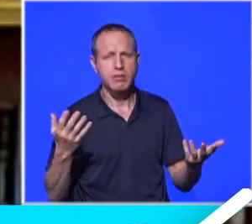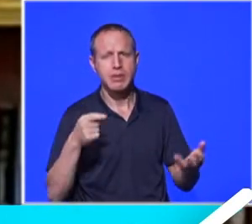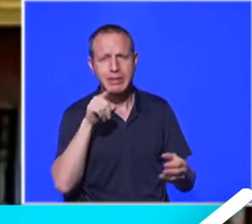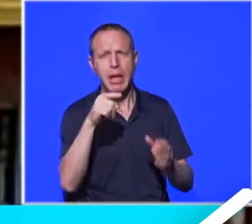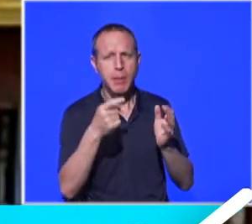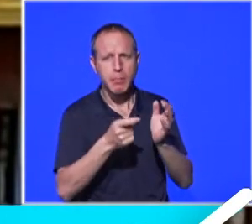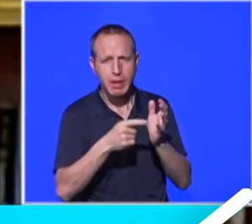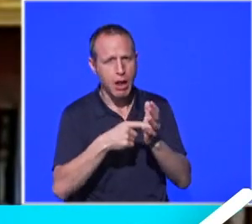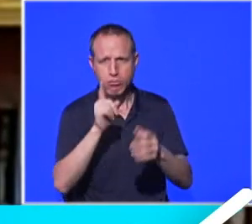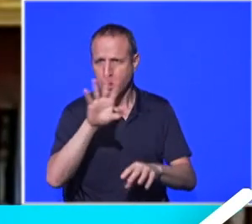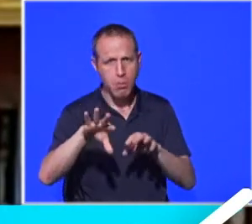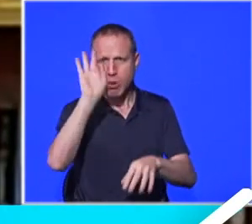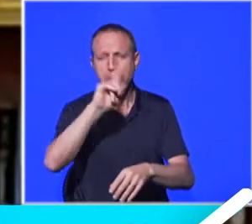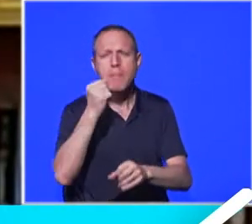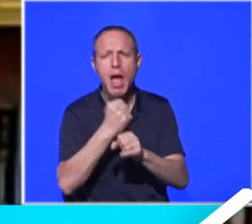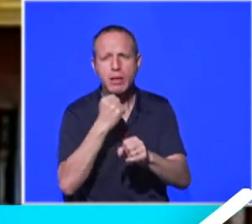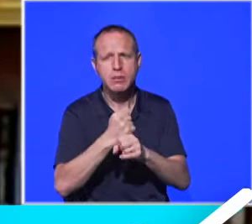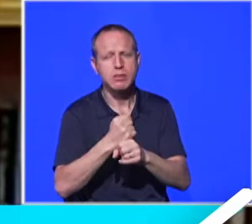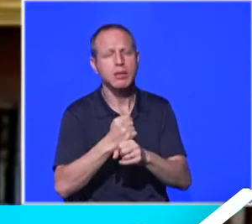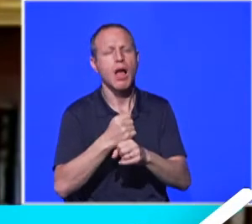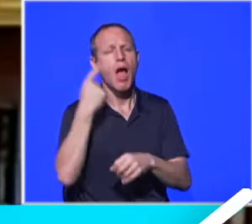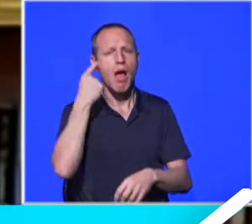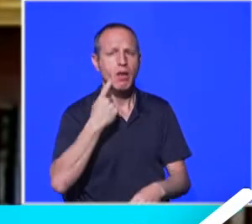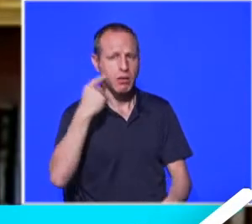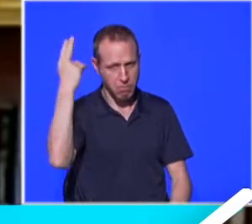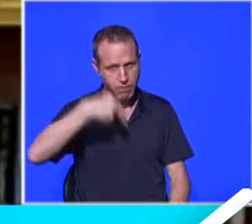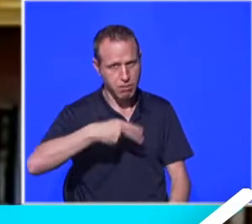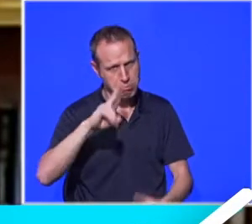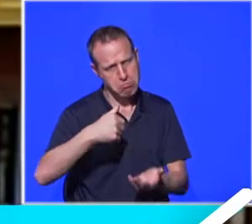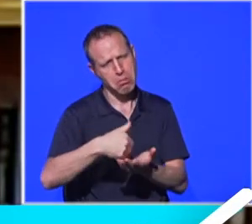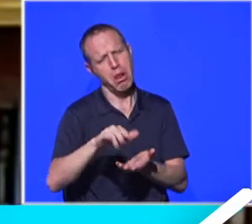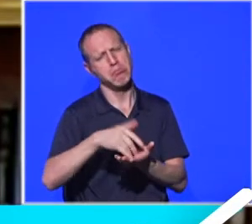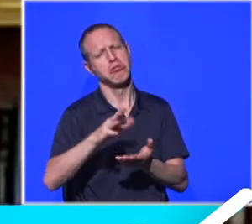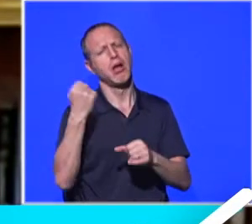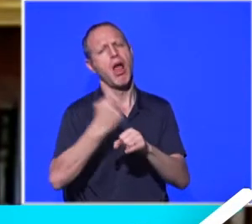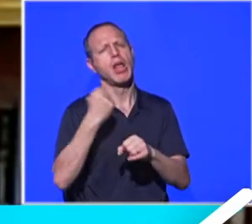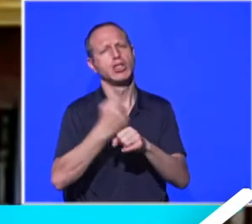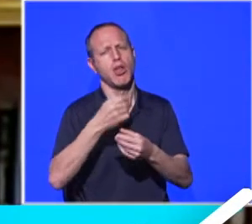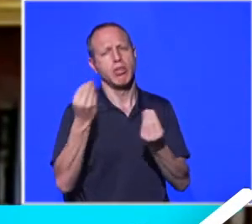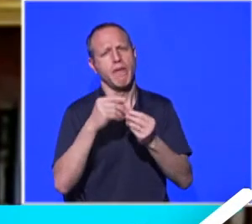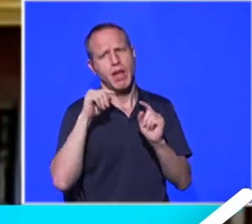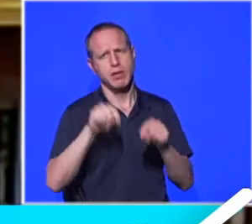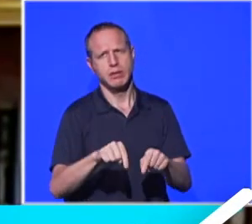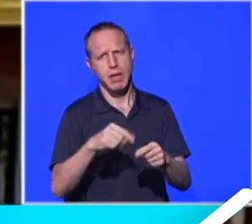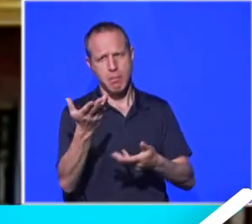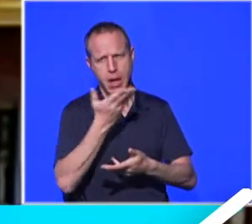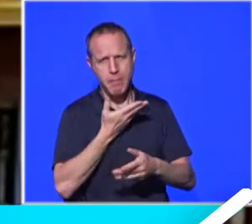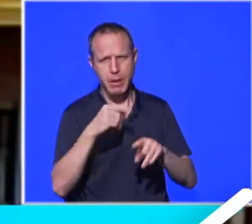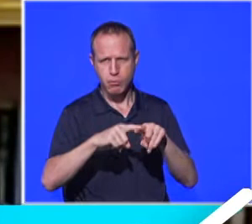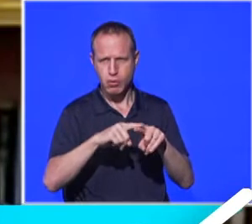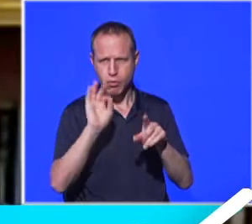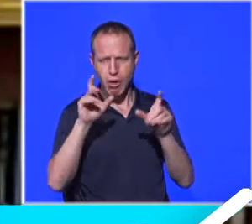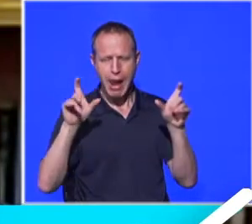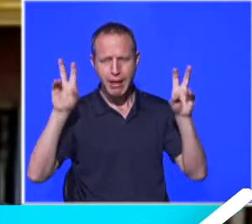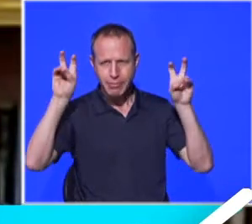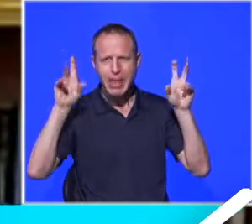ובגלל שזה לא מפוענח, אנשים מבינים, עבריינים מבינים שאפשר להמשיך לעשות את הדבר הזה, הם מקבלים סוג של